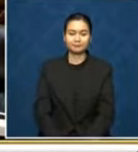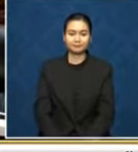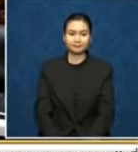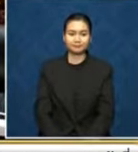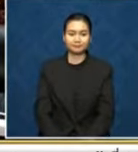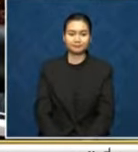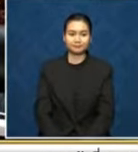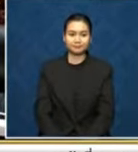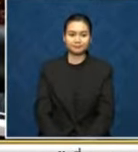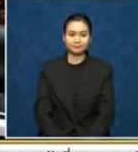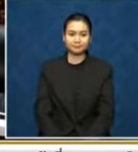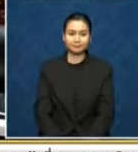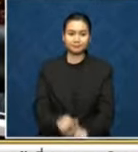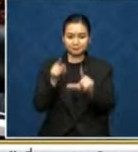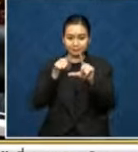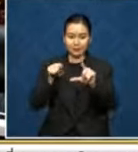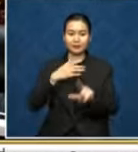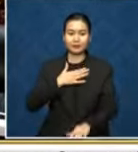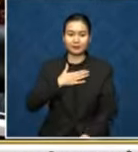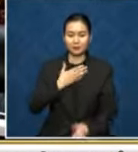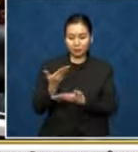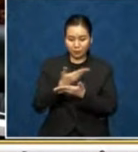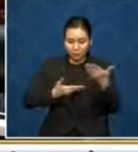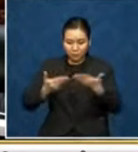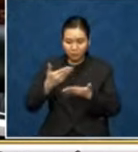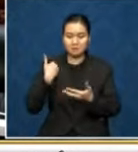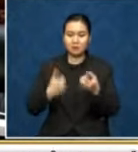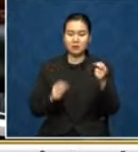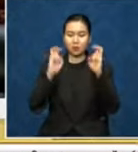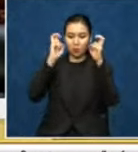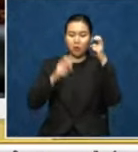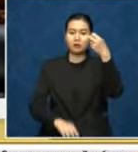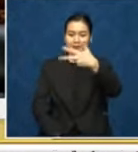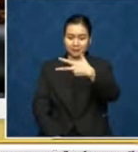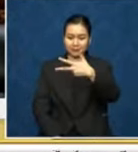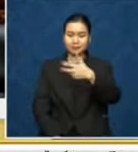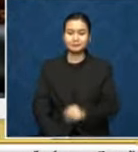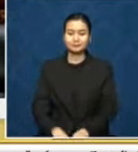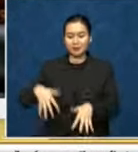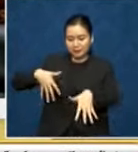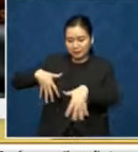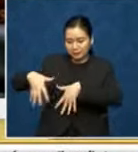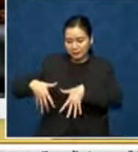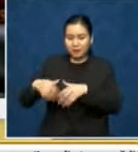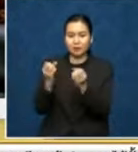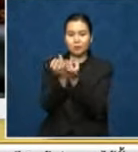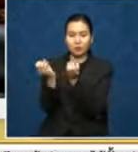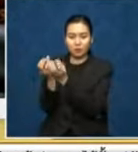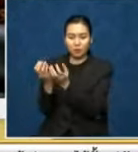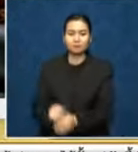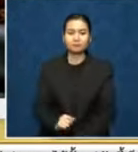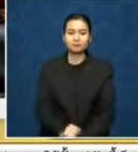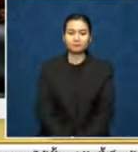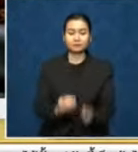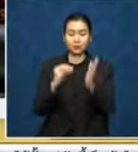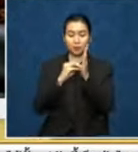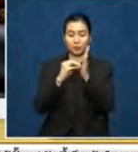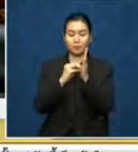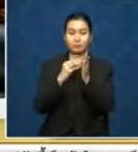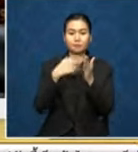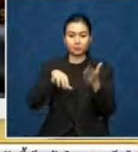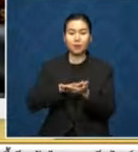ขตมีบริสพันธ์สูงก็วันนี้ขออนุญาตหารือ3เรื่องหลักๆนะครับเป็นปัญหาพี่น้องของในเขตกทม.ทั้งหมดครับเรื่องแรกครับแร